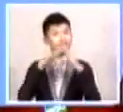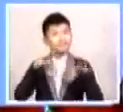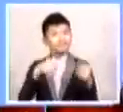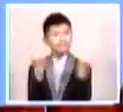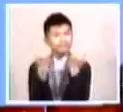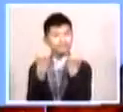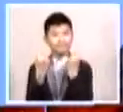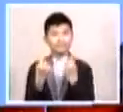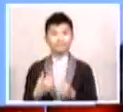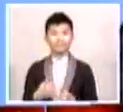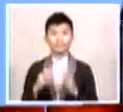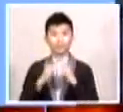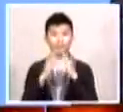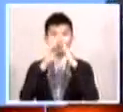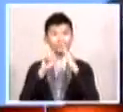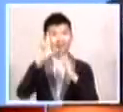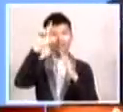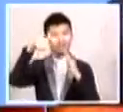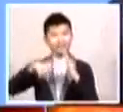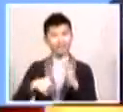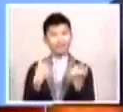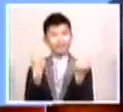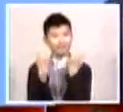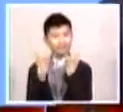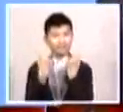壁、老顶老卡。